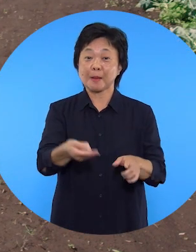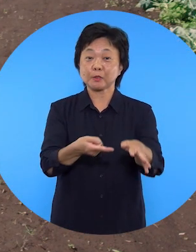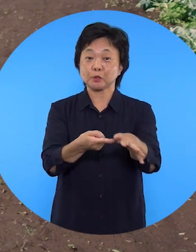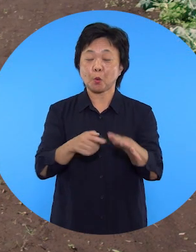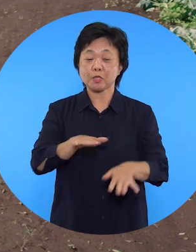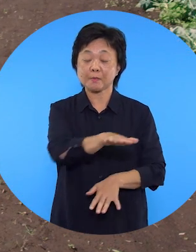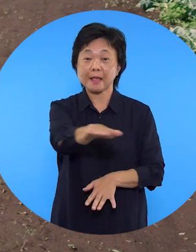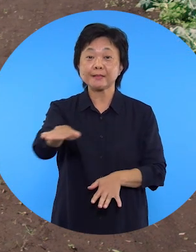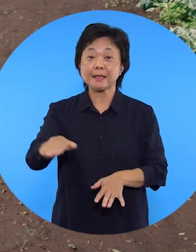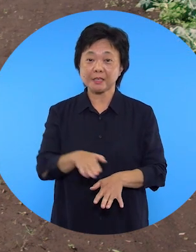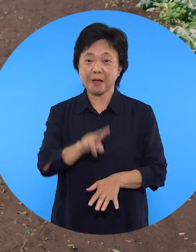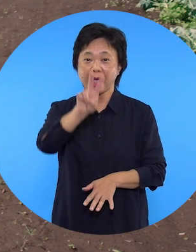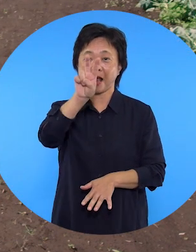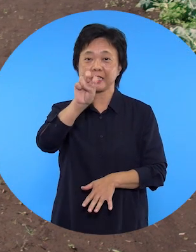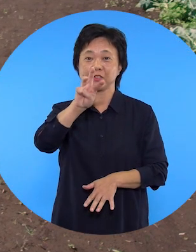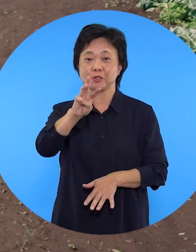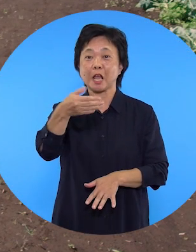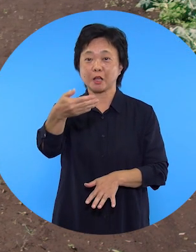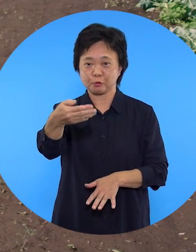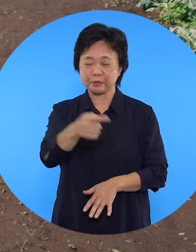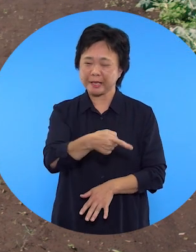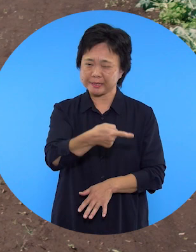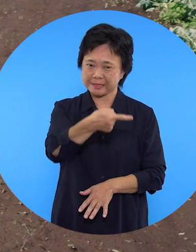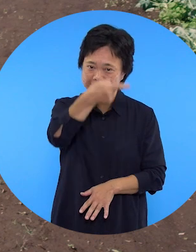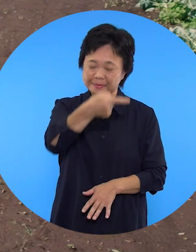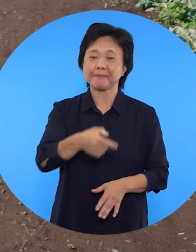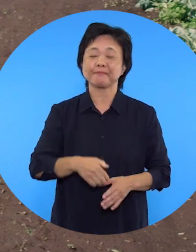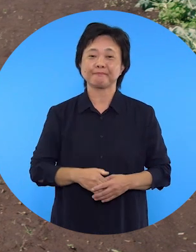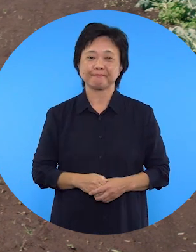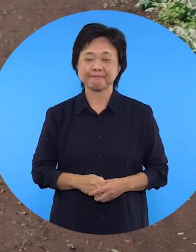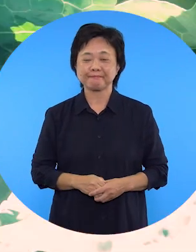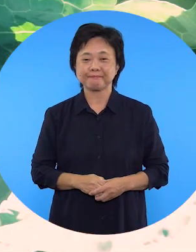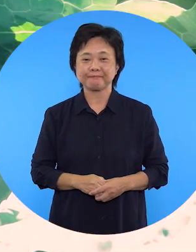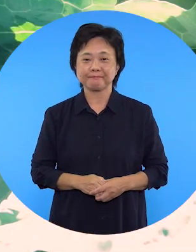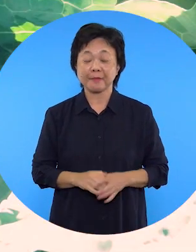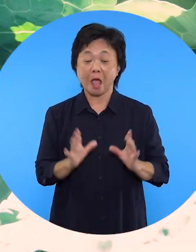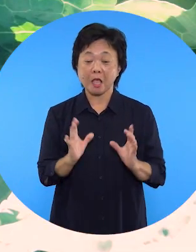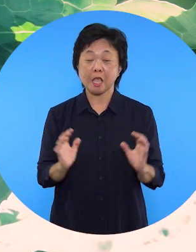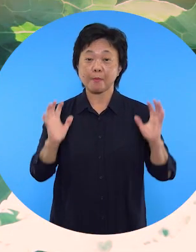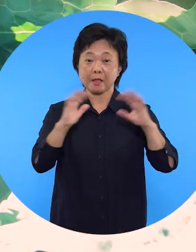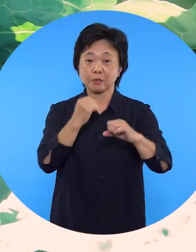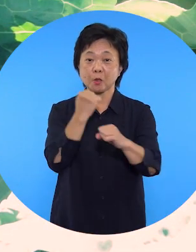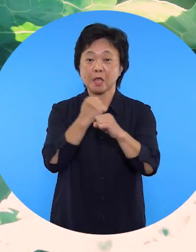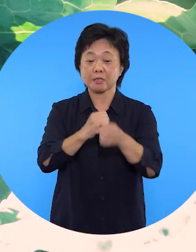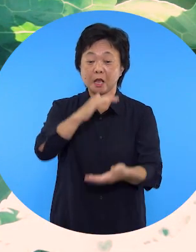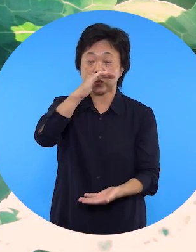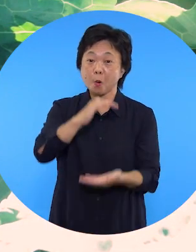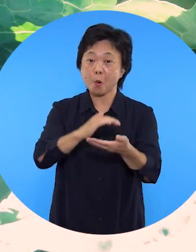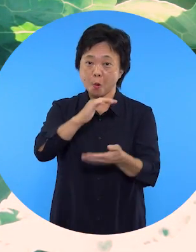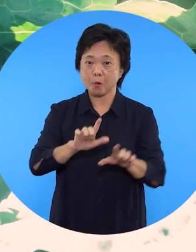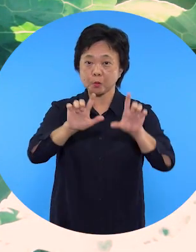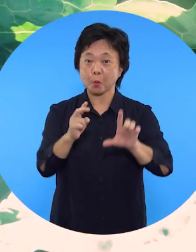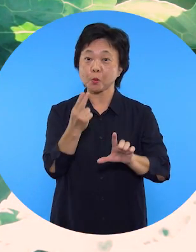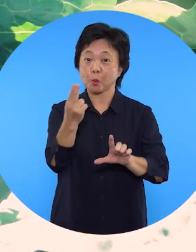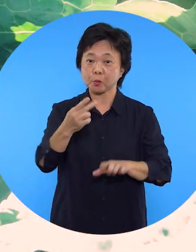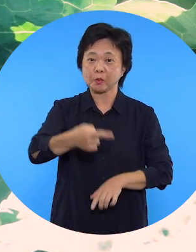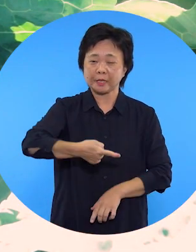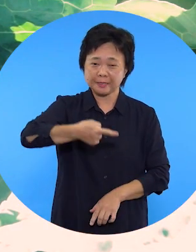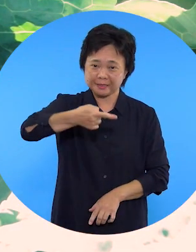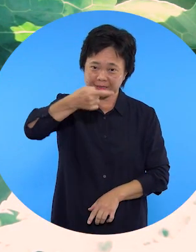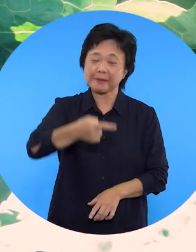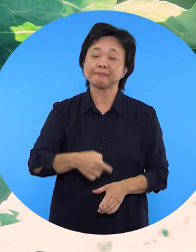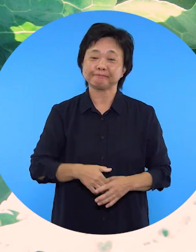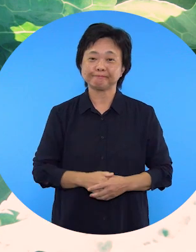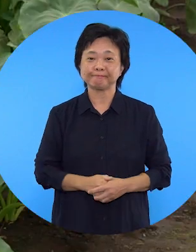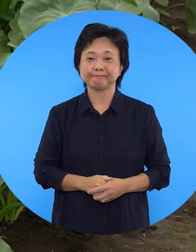練馬区の農地面積の広さは23区で1位キャベツの生産用は都内で1位